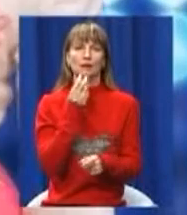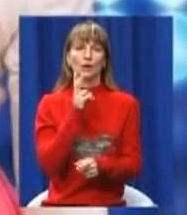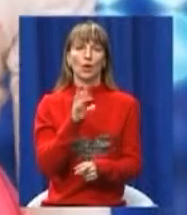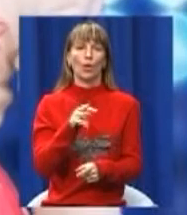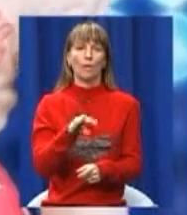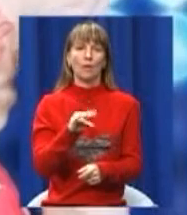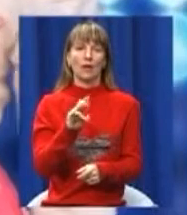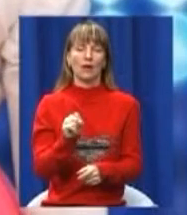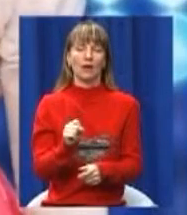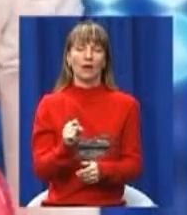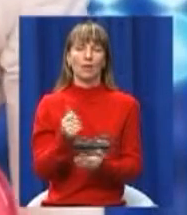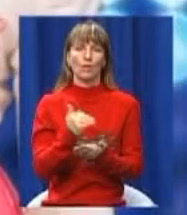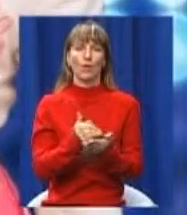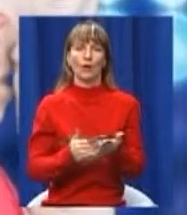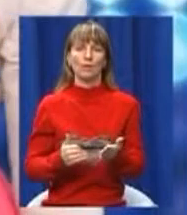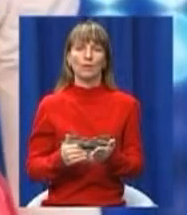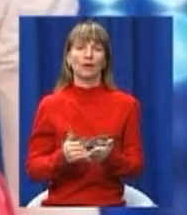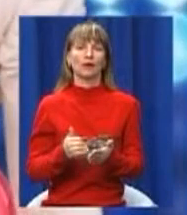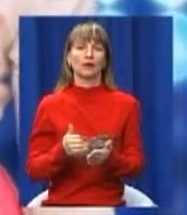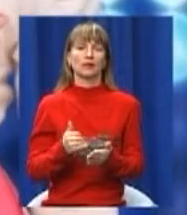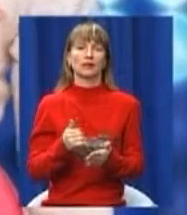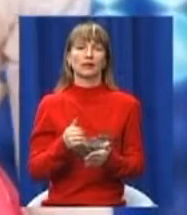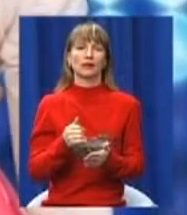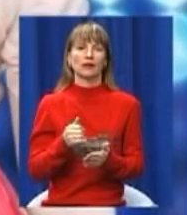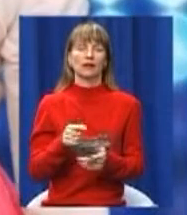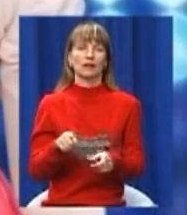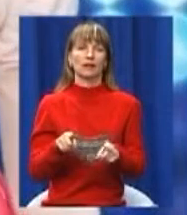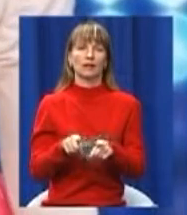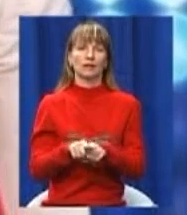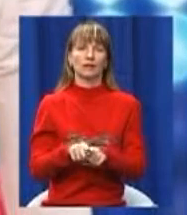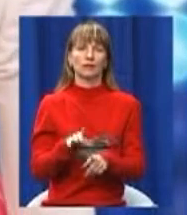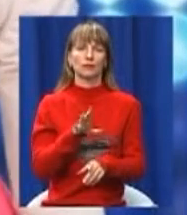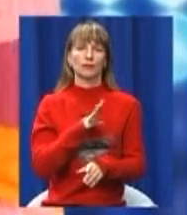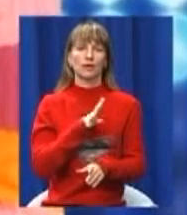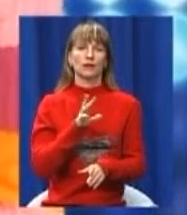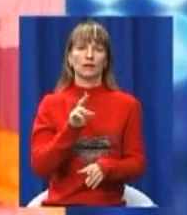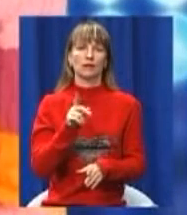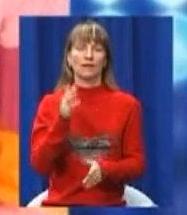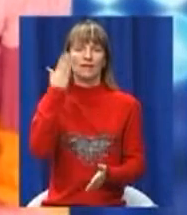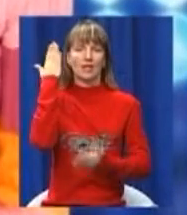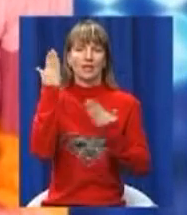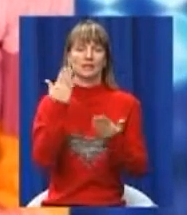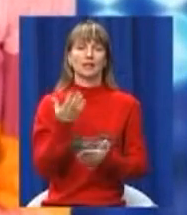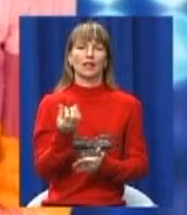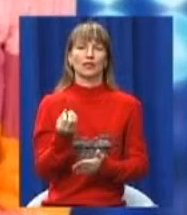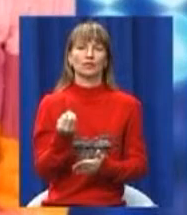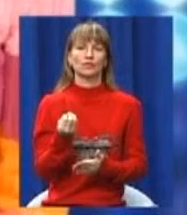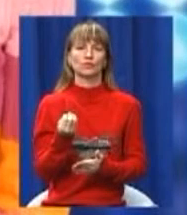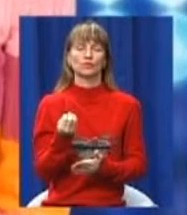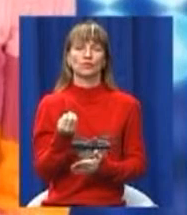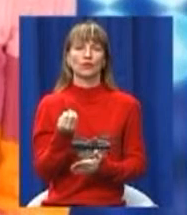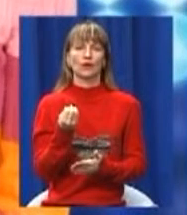передачи. Люди шутят, чтобы по кругу людям было весело. А еще, чтобы